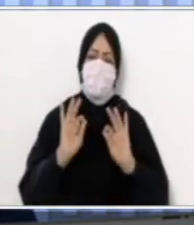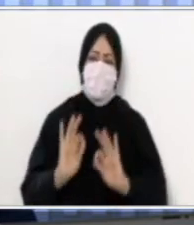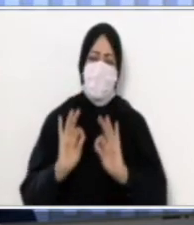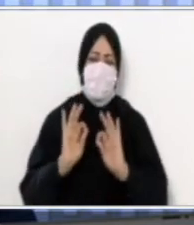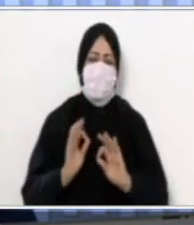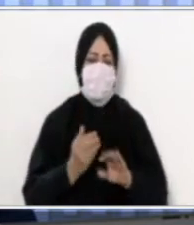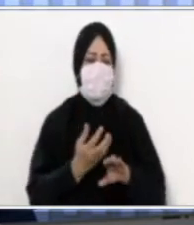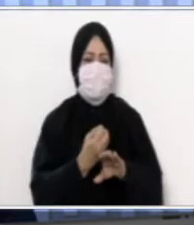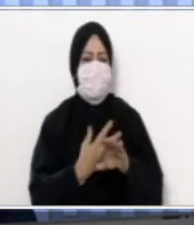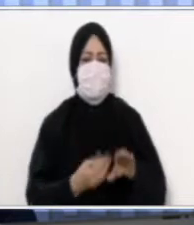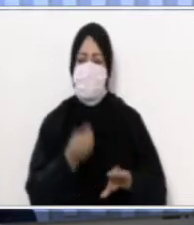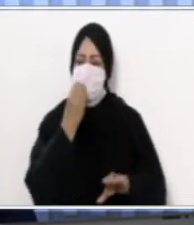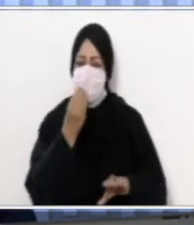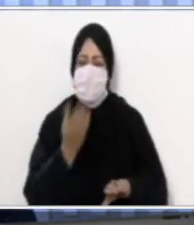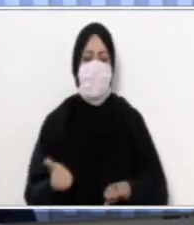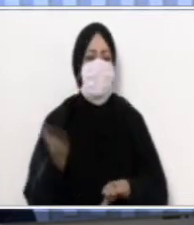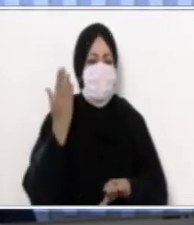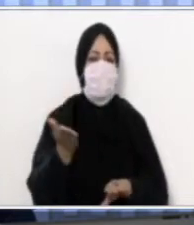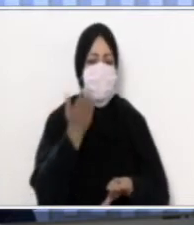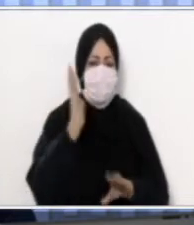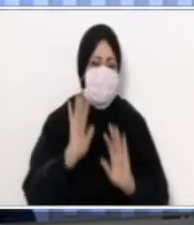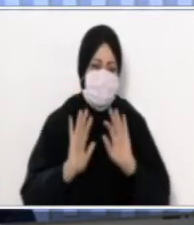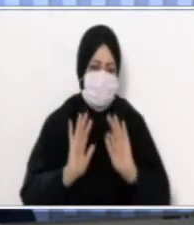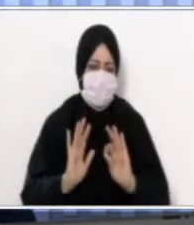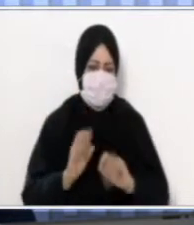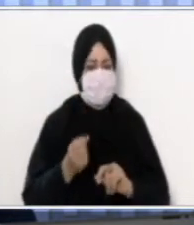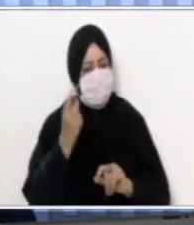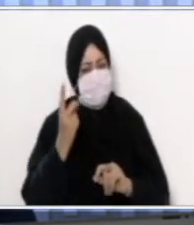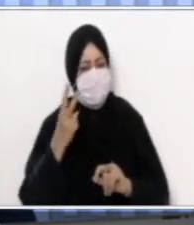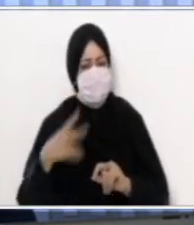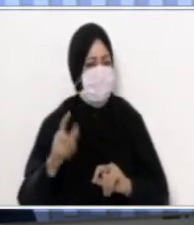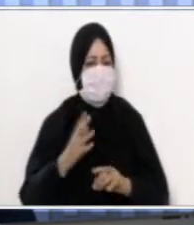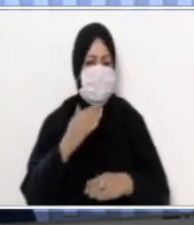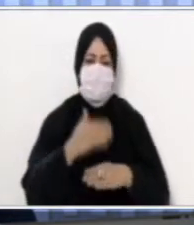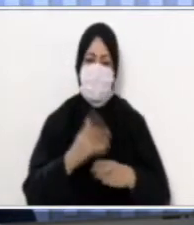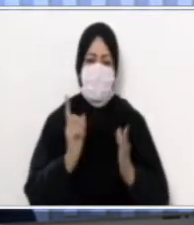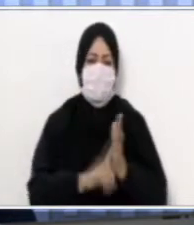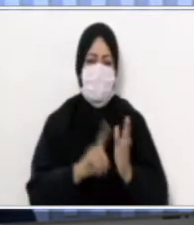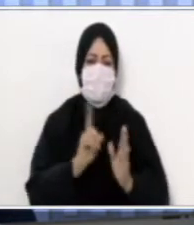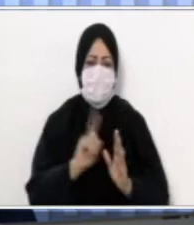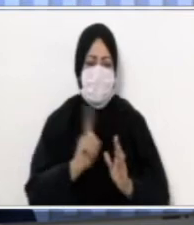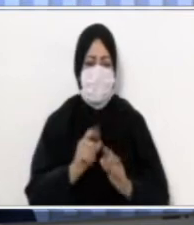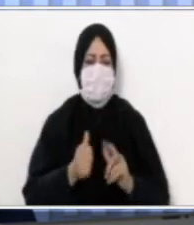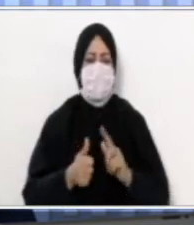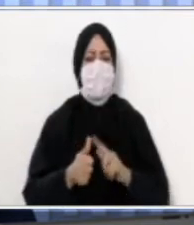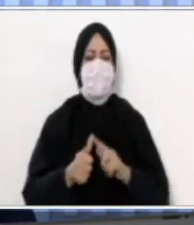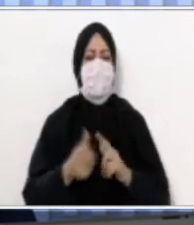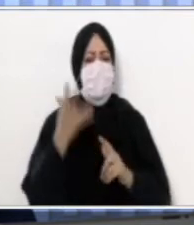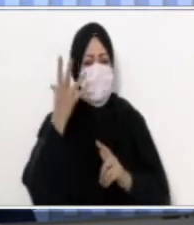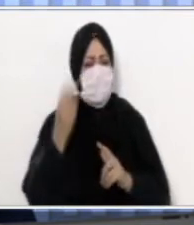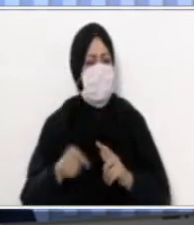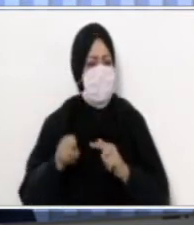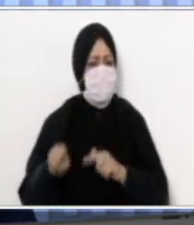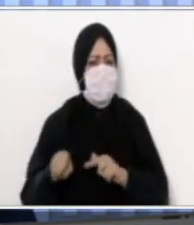يبنى عليه حكم. الأذان الأول، الأذان الأول ما زال الليل مستمرا به، فاللي بينوض يصلي ولا بينوض يرقد فهو